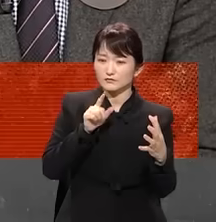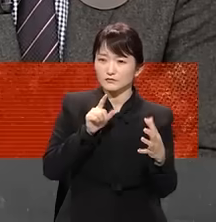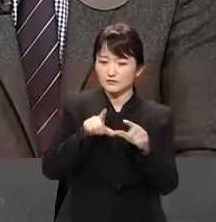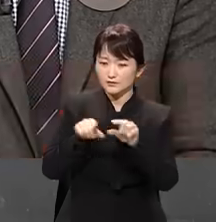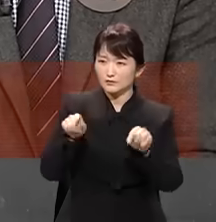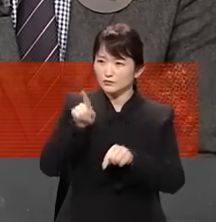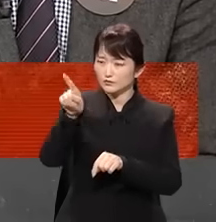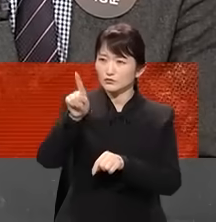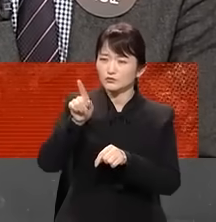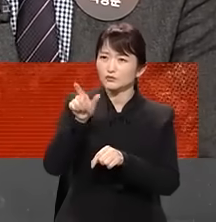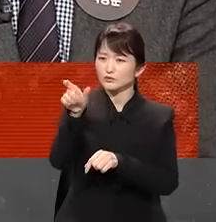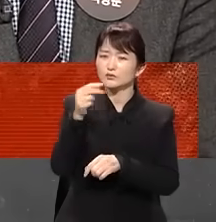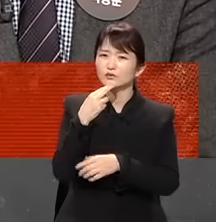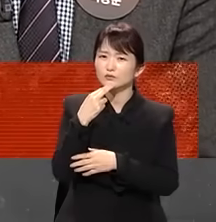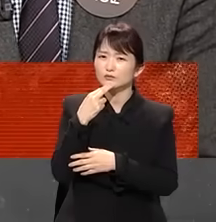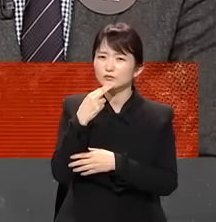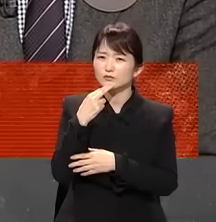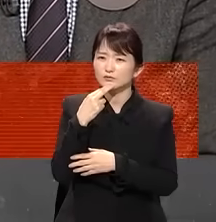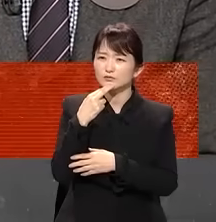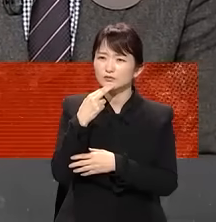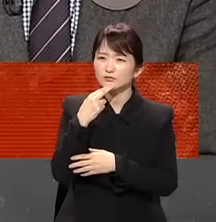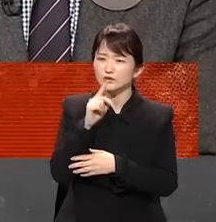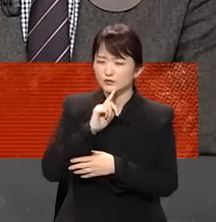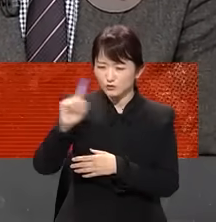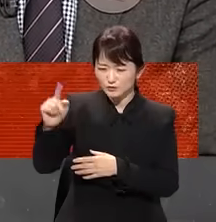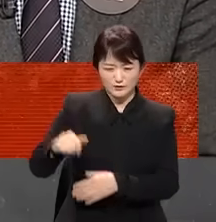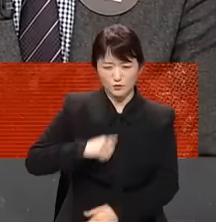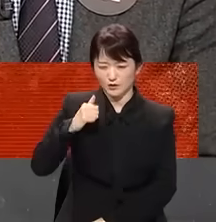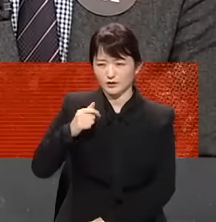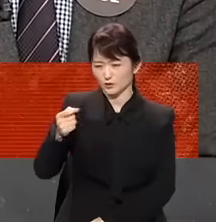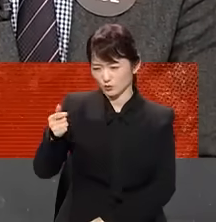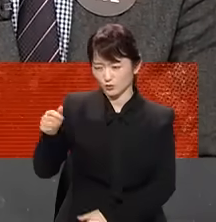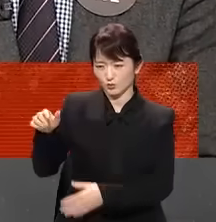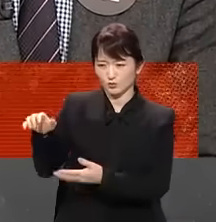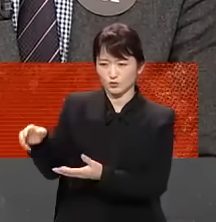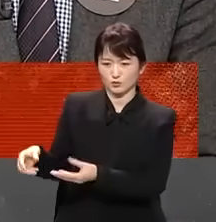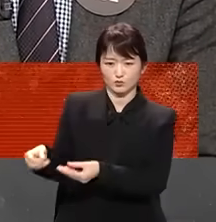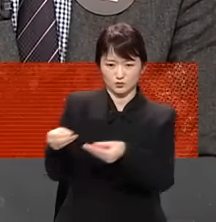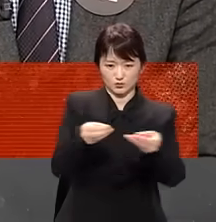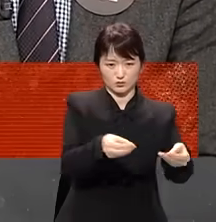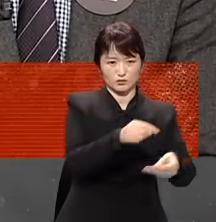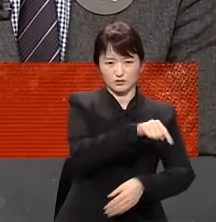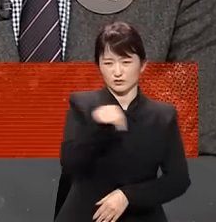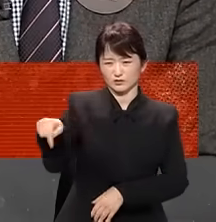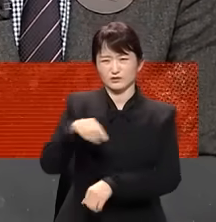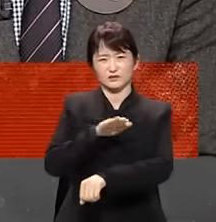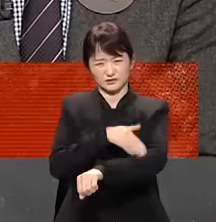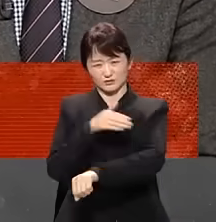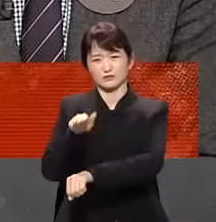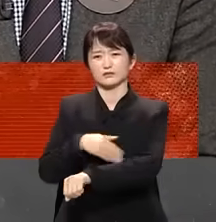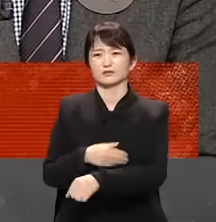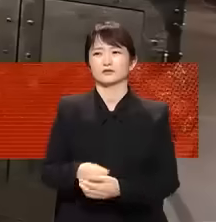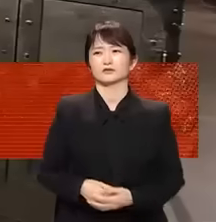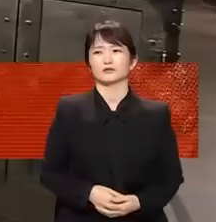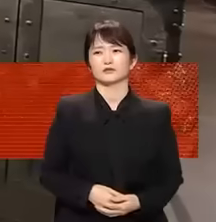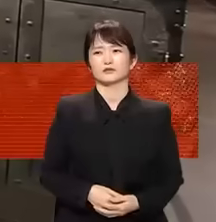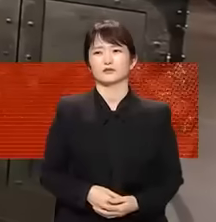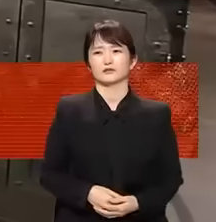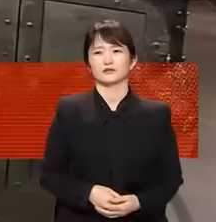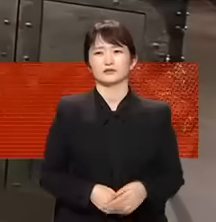약간 확김에 조금 준 건 맞는 거 같아요 그래서 양쪽다 제가 보기엔 잘한게 없는게 아닌가 약간 센스상 열명이